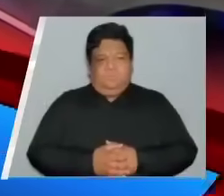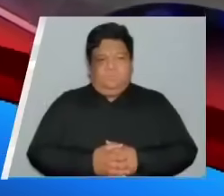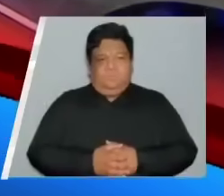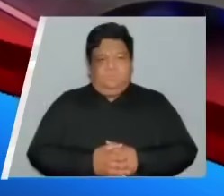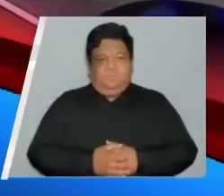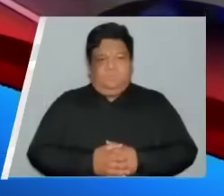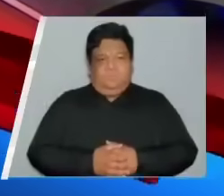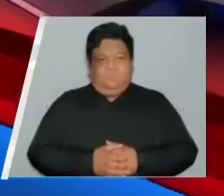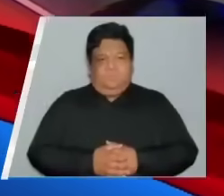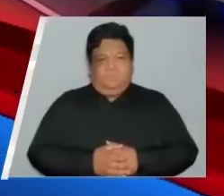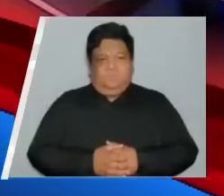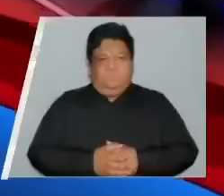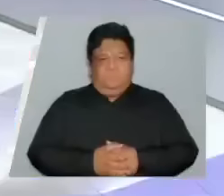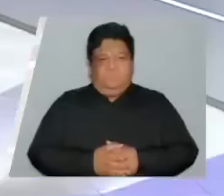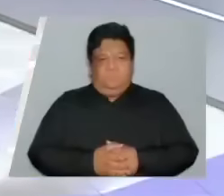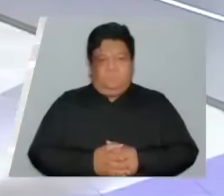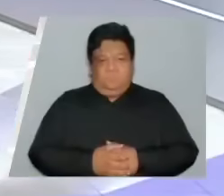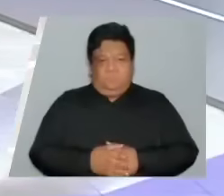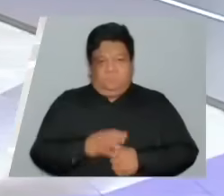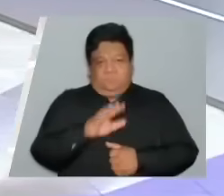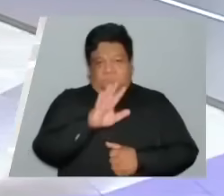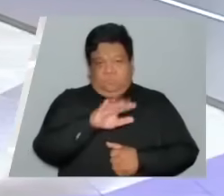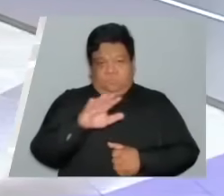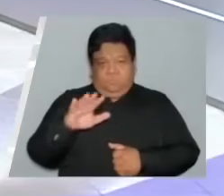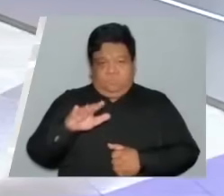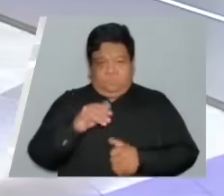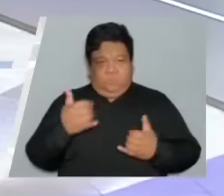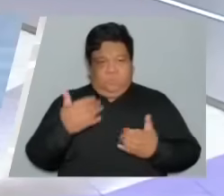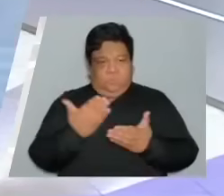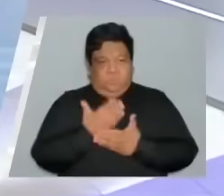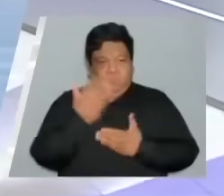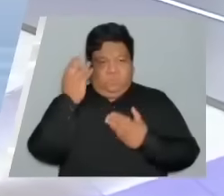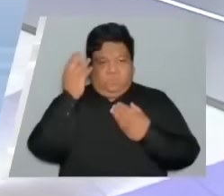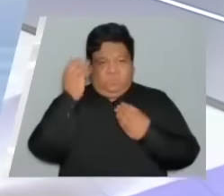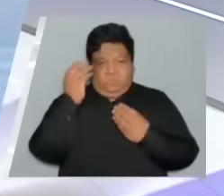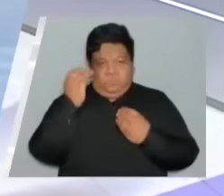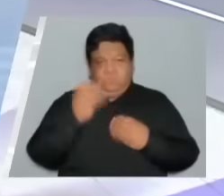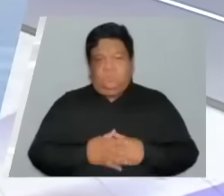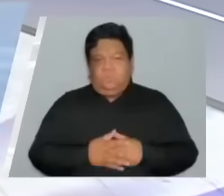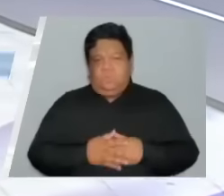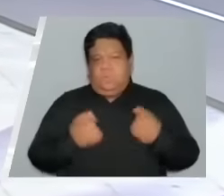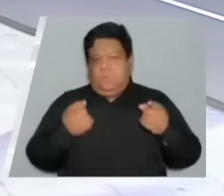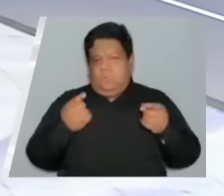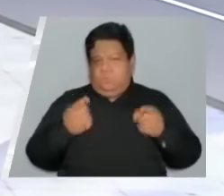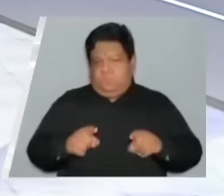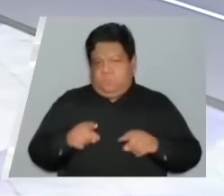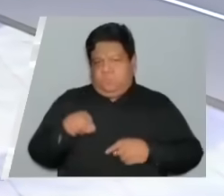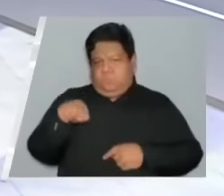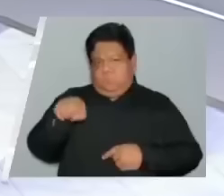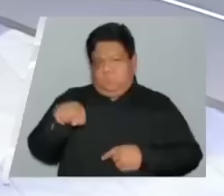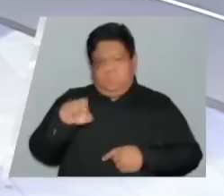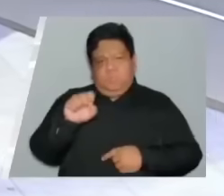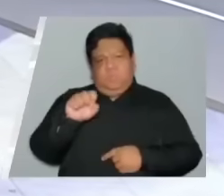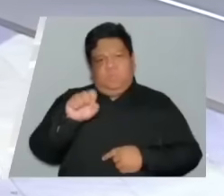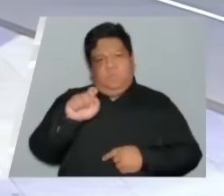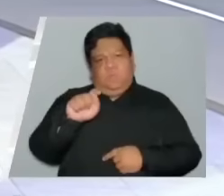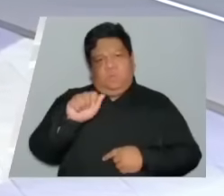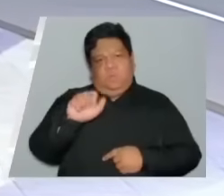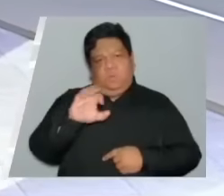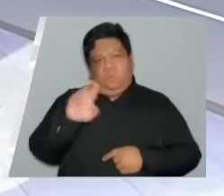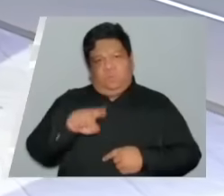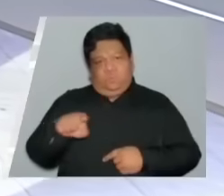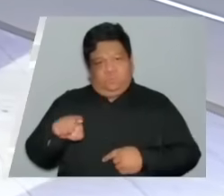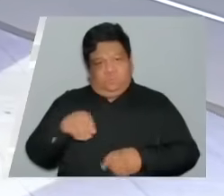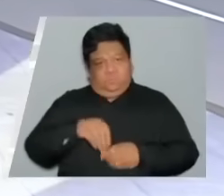Mga kapuso, bago sa saksi, isang sunog ang sumiklab sa Santa Cruz, Maynila. Limang residente ang nasugatan o di kaya nahilo